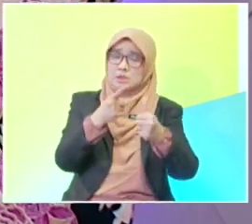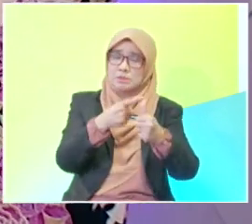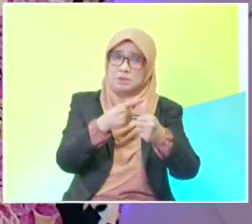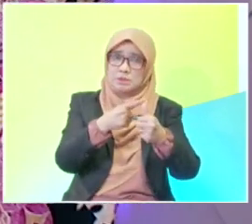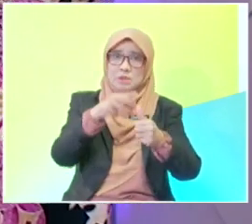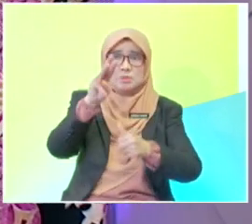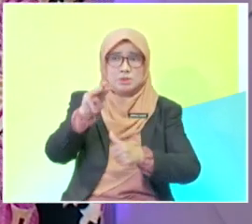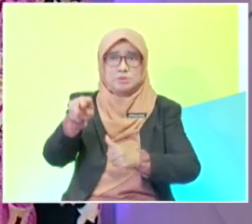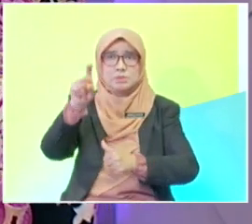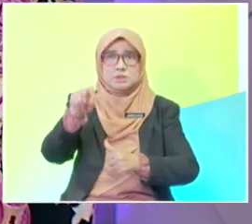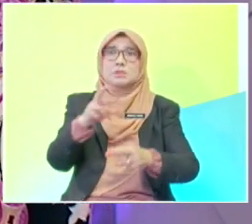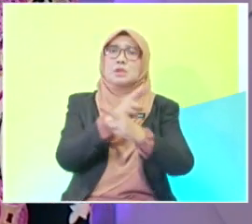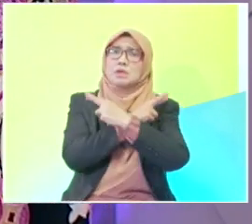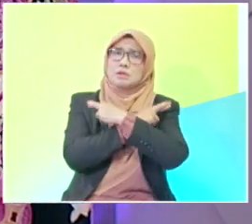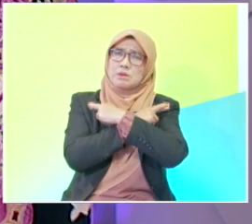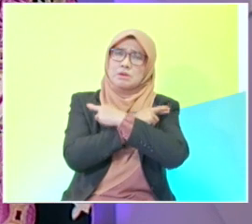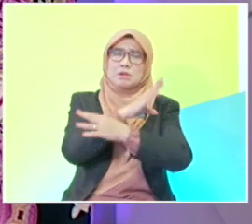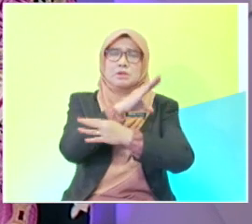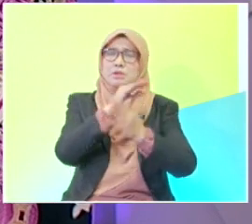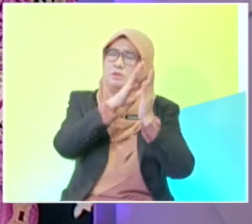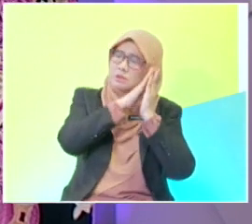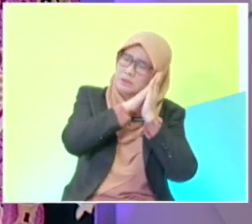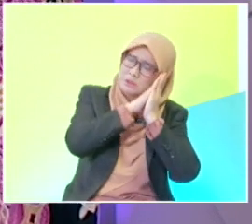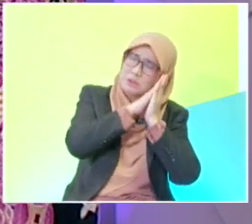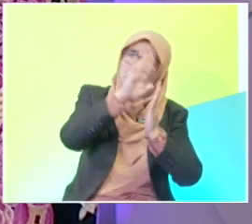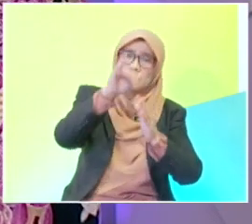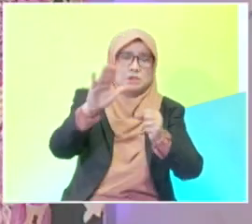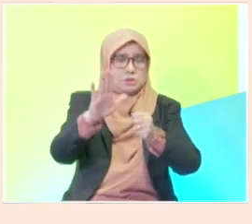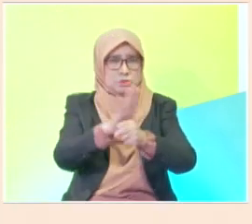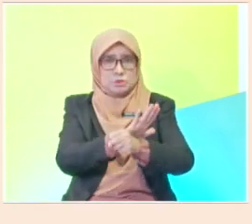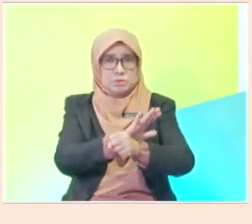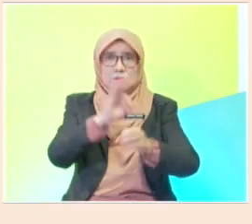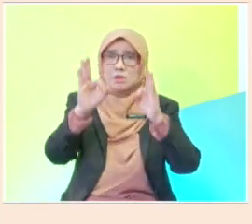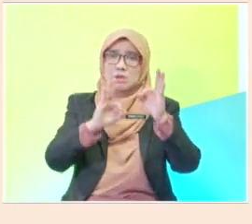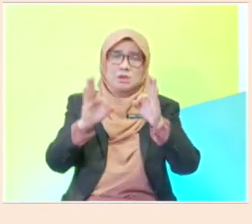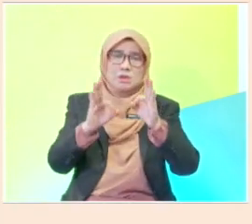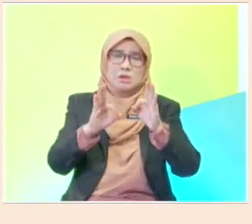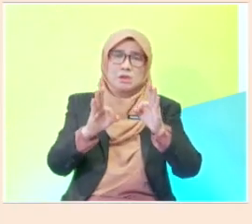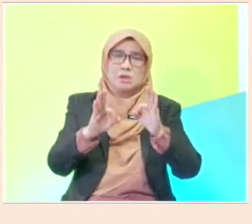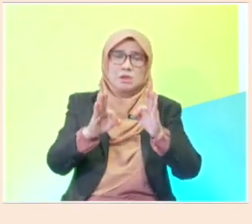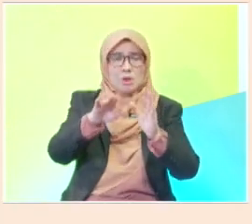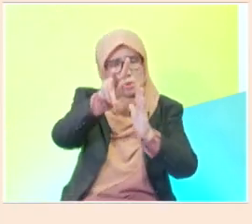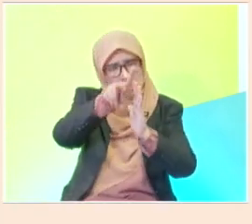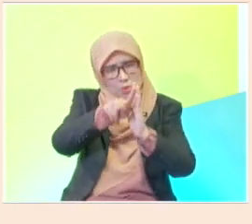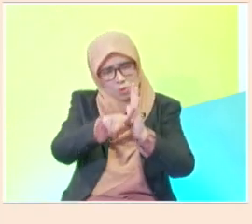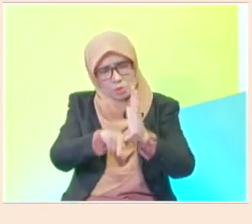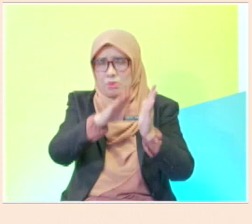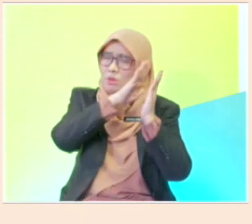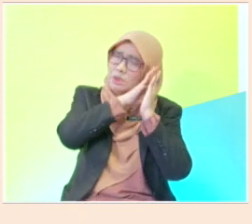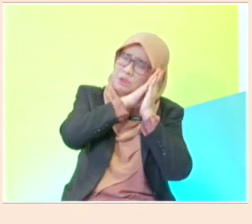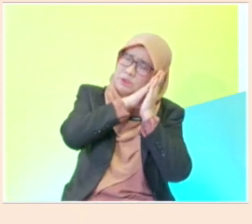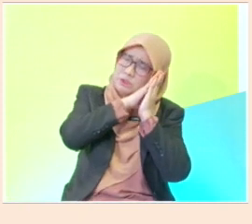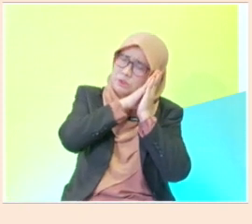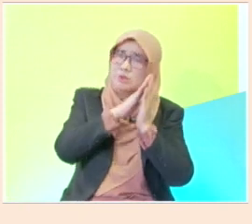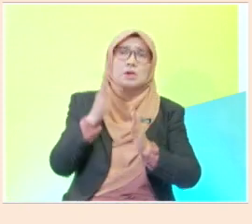perlulah mendapatkan rehat dan tidur yang mencukupi. Kalau kita kurang tidur, badan kita letih, badan kita lemah, maka sistem keimunan badan kita